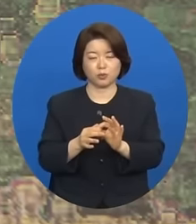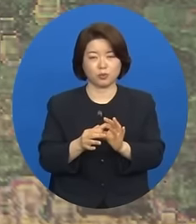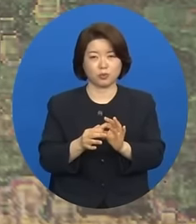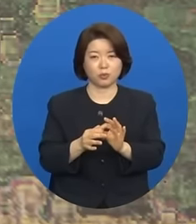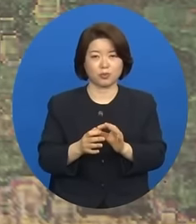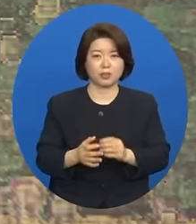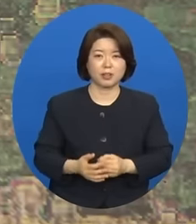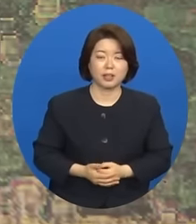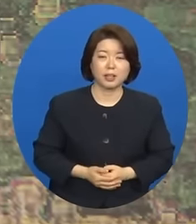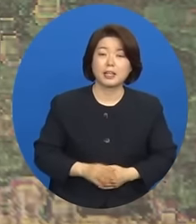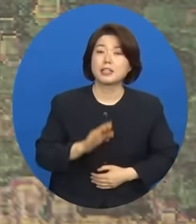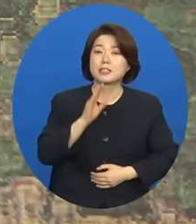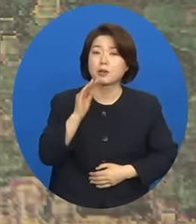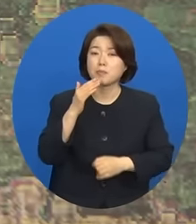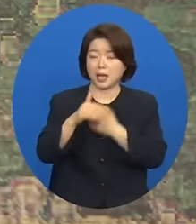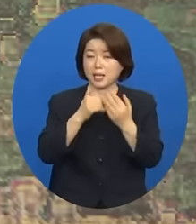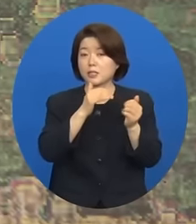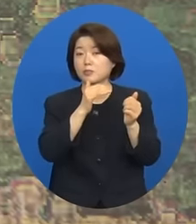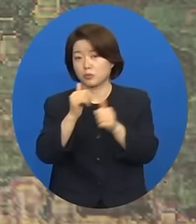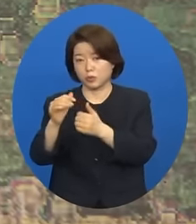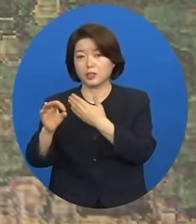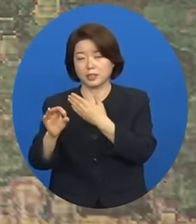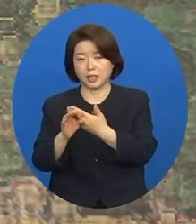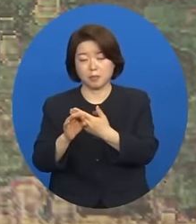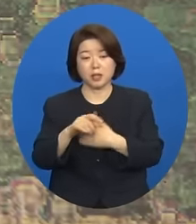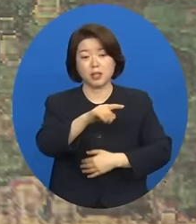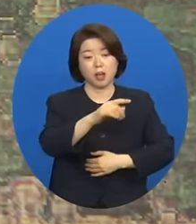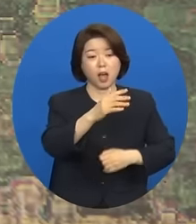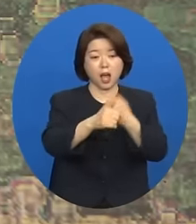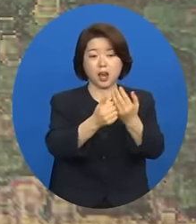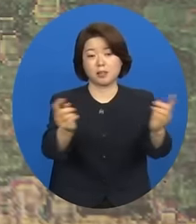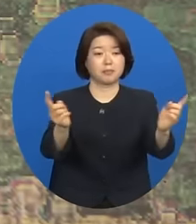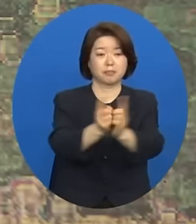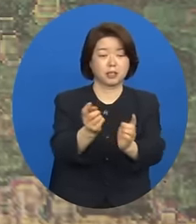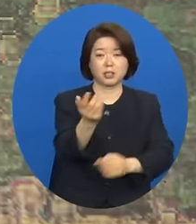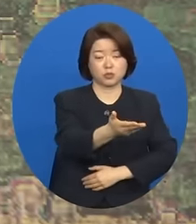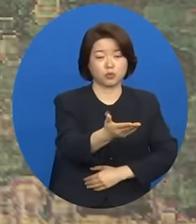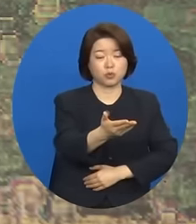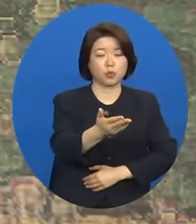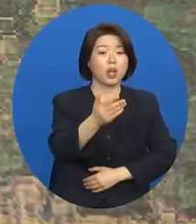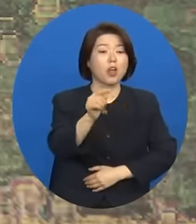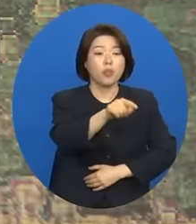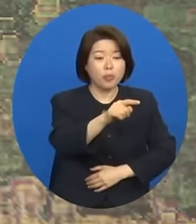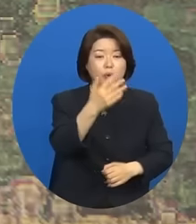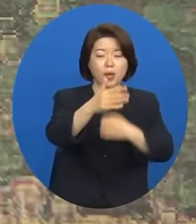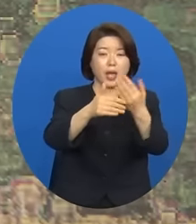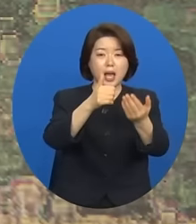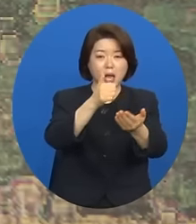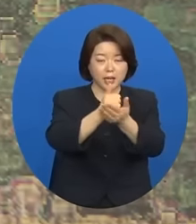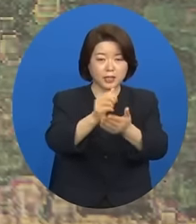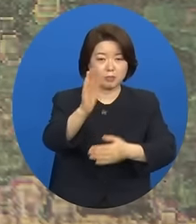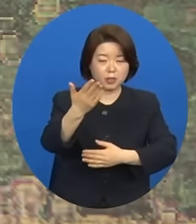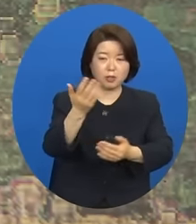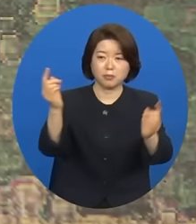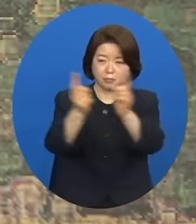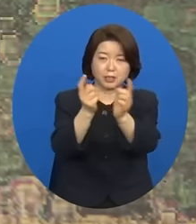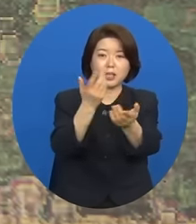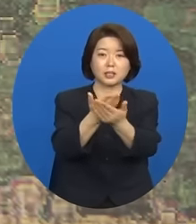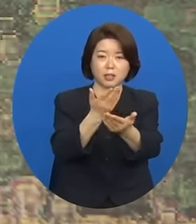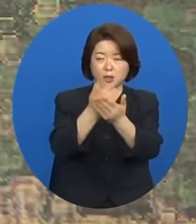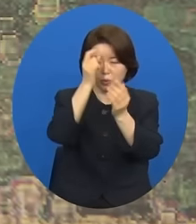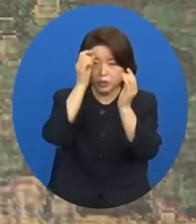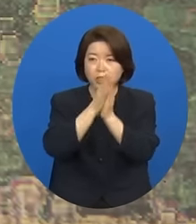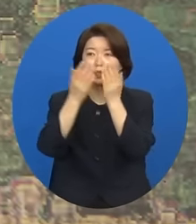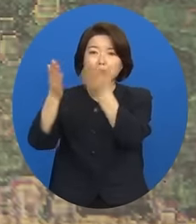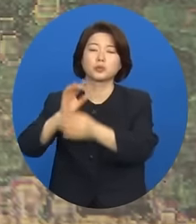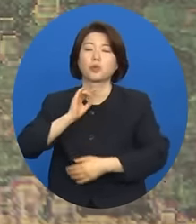하나님이 부르셨으면 하나님이 만나주셔서 나의 하나님이 되도록 만나달라고. 저는